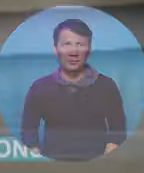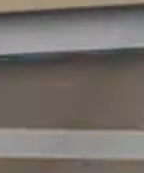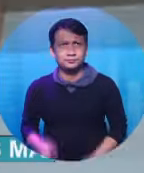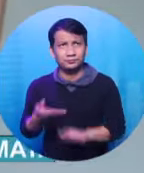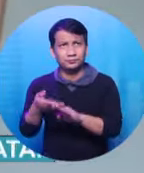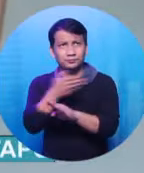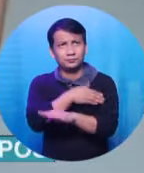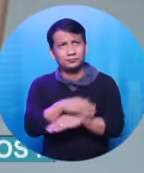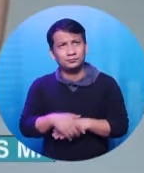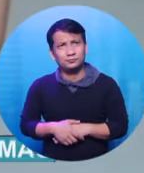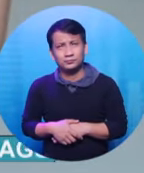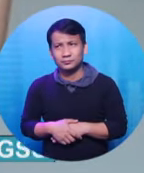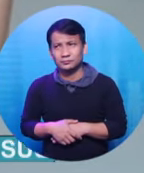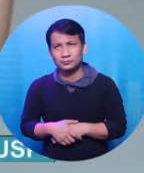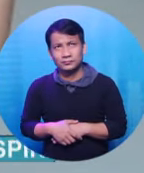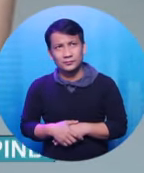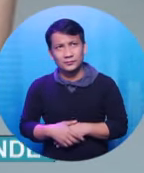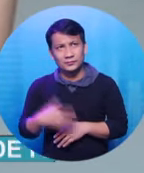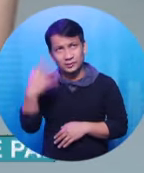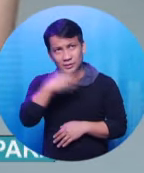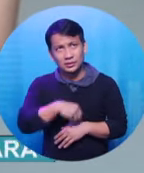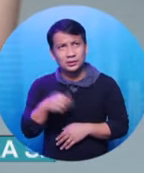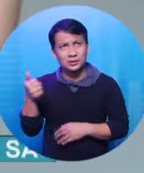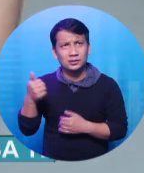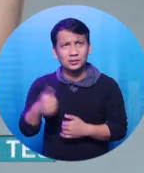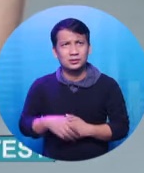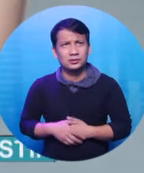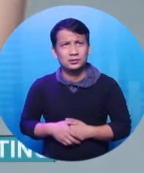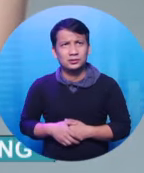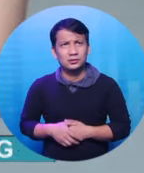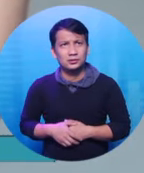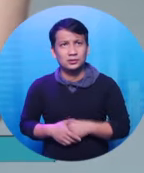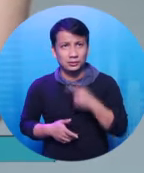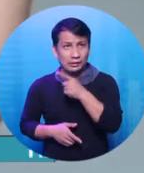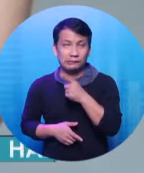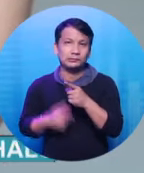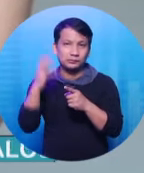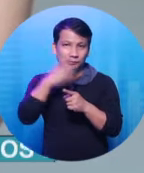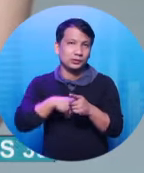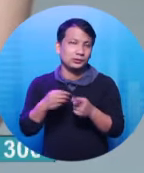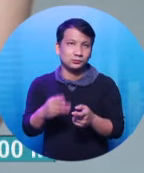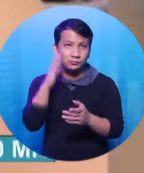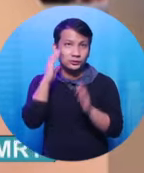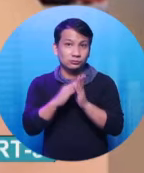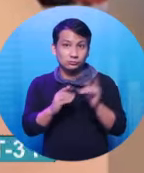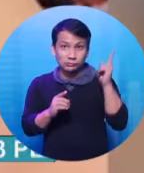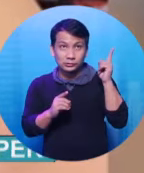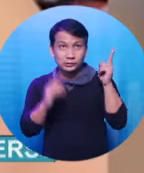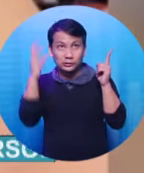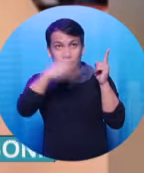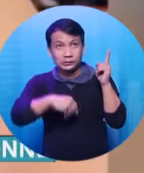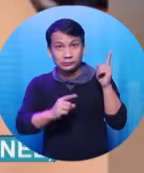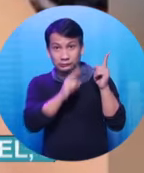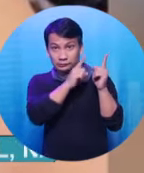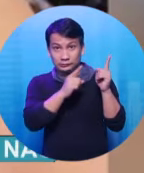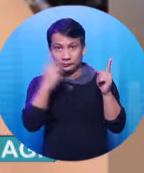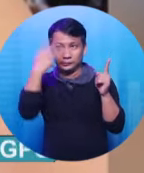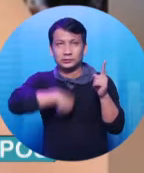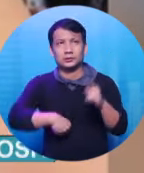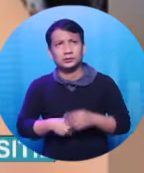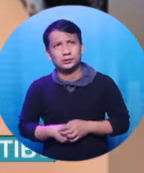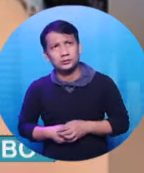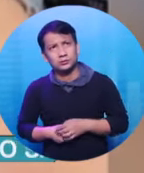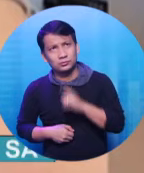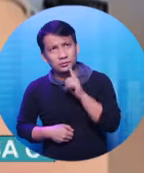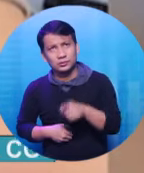before. Okay. Siya po yan dati. Alright. Napakaganda niya po. Ayan